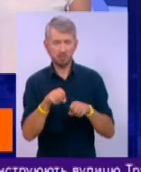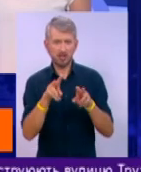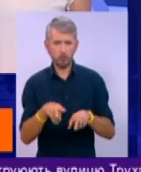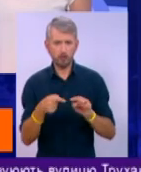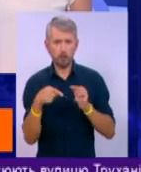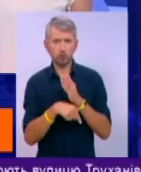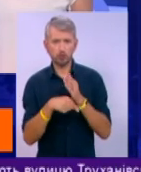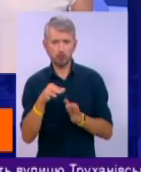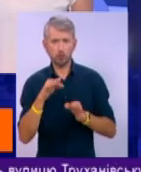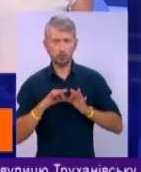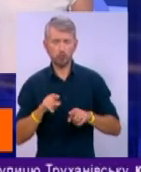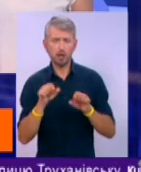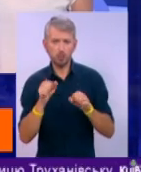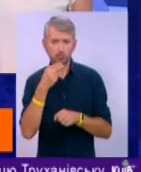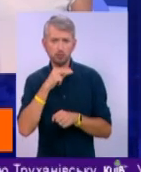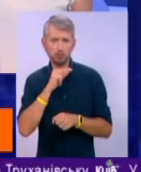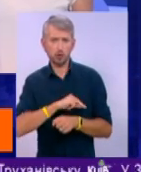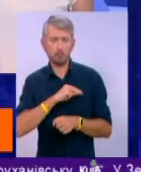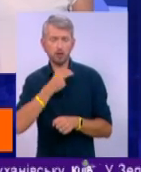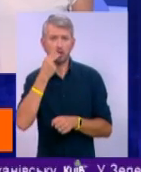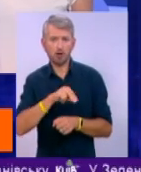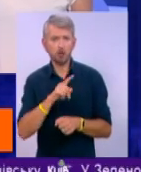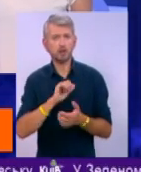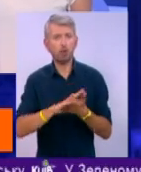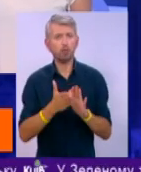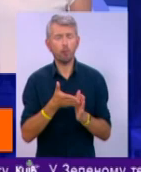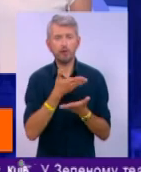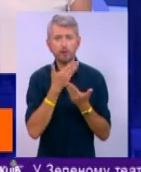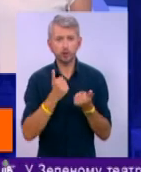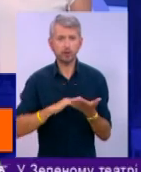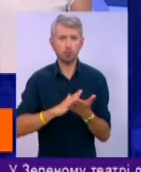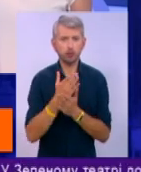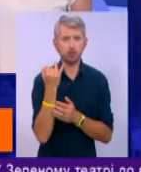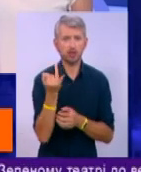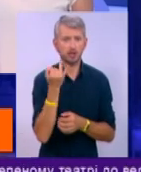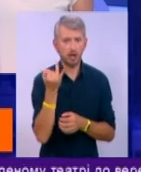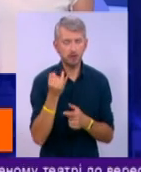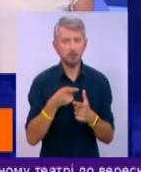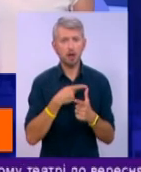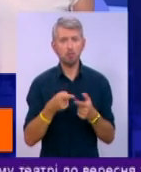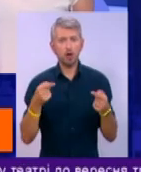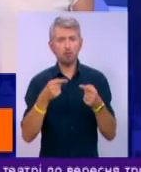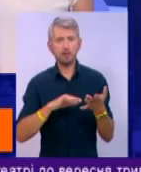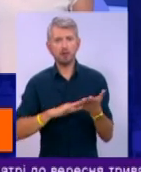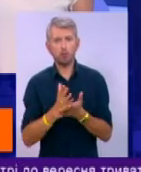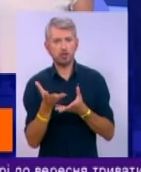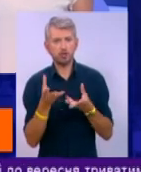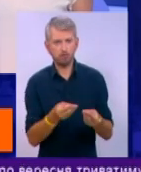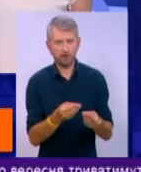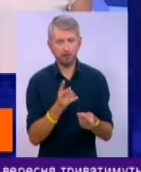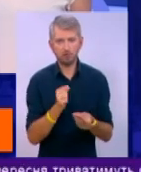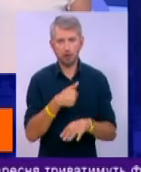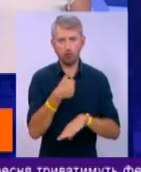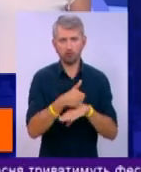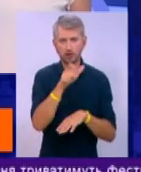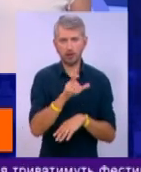могла працювати краще за умови відсутності певних політичних інтересів або певних політичних впливів на